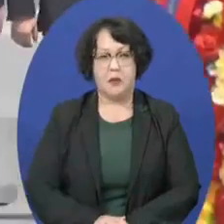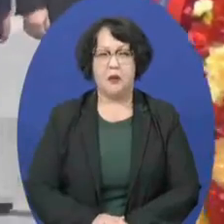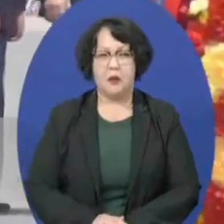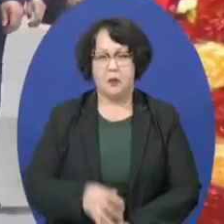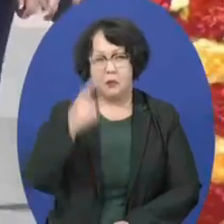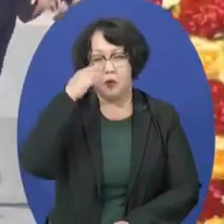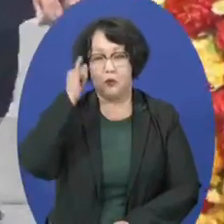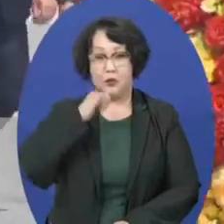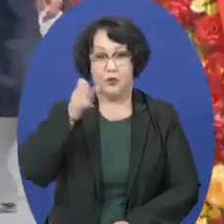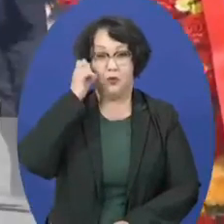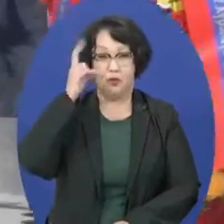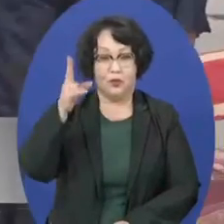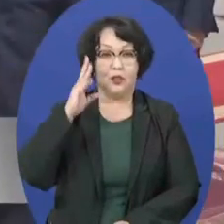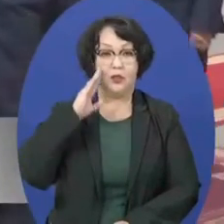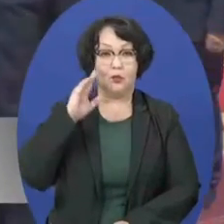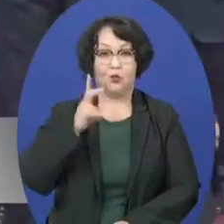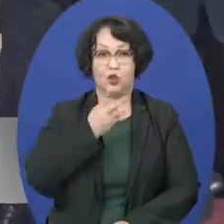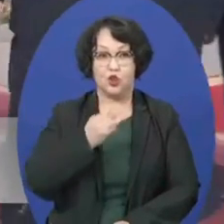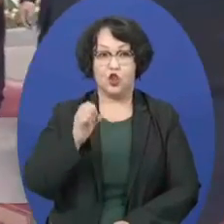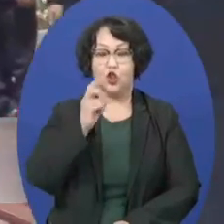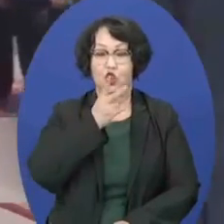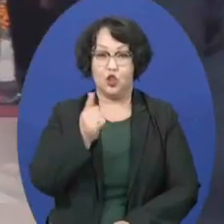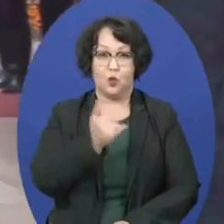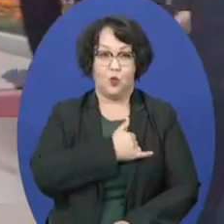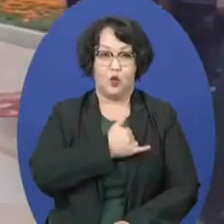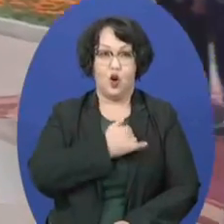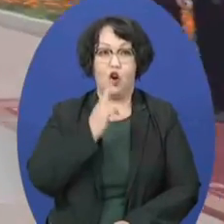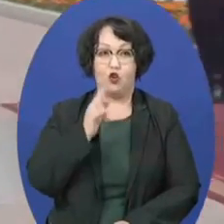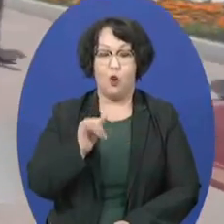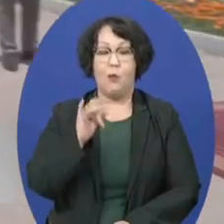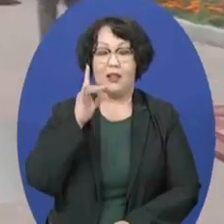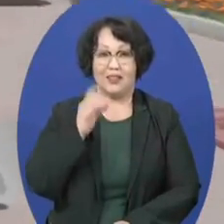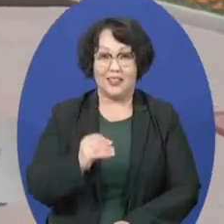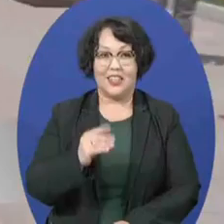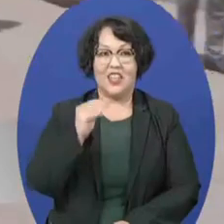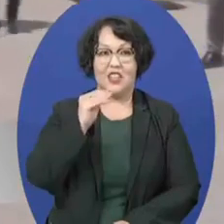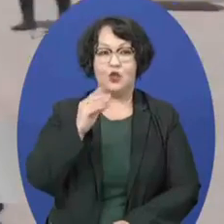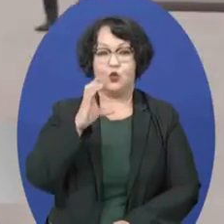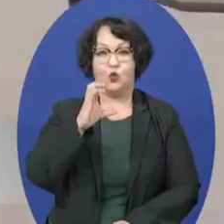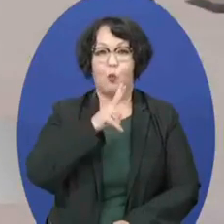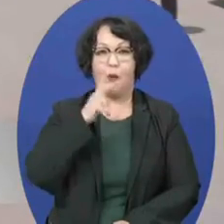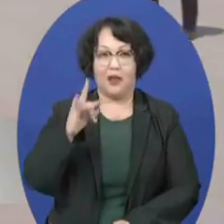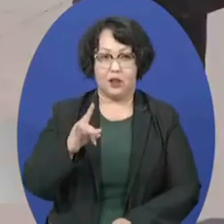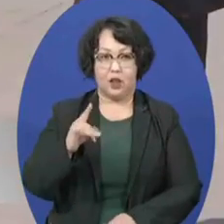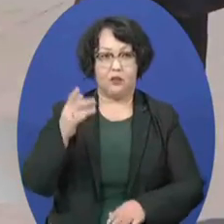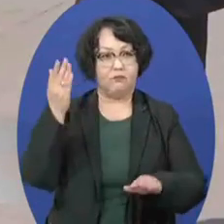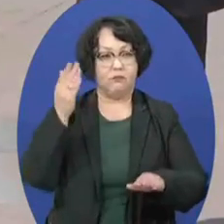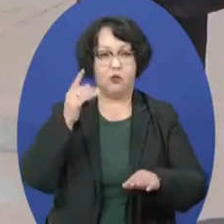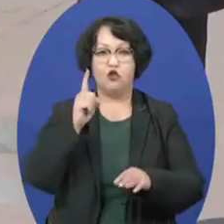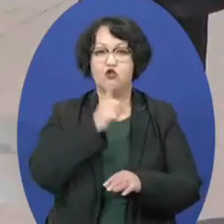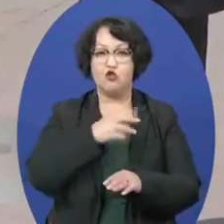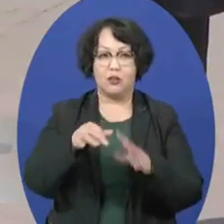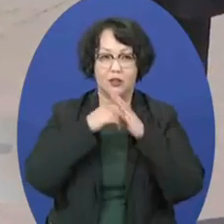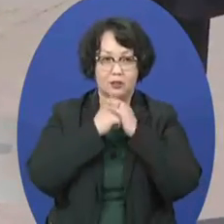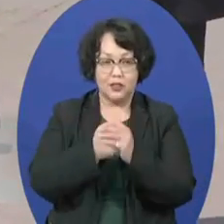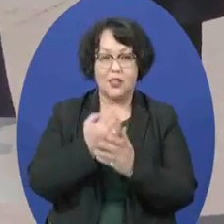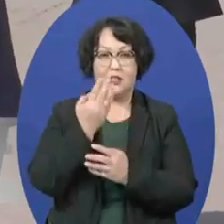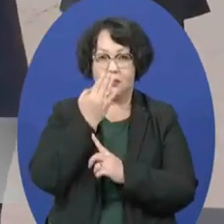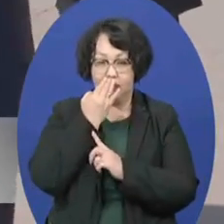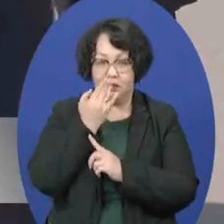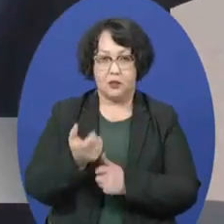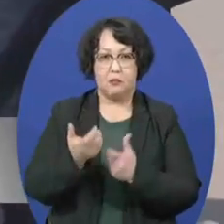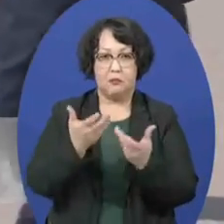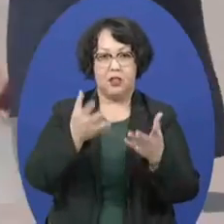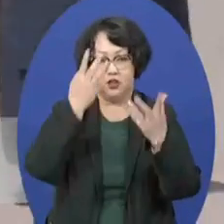Монгол улсын эрхлэгч зэвсэгт хүчний ерөнхий командлагч хөрөлсөхийн хувьд Жанжин Скватрын хөшөөнд цэцэг өргөж их эзэн Чингис